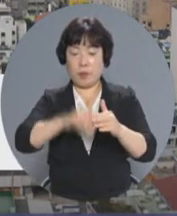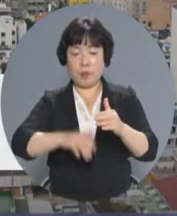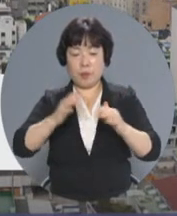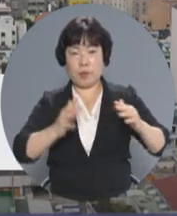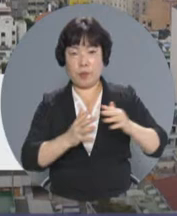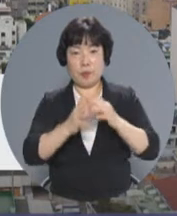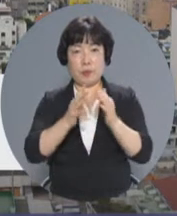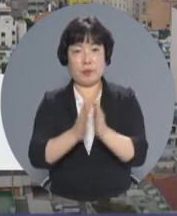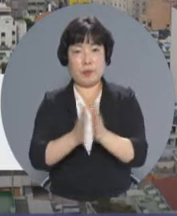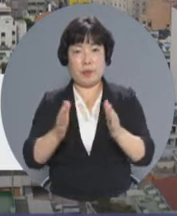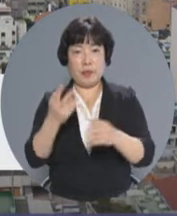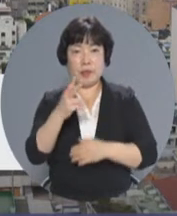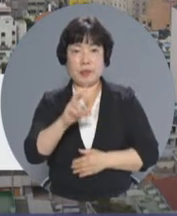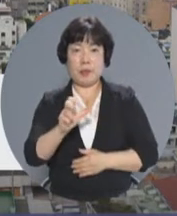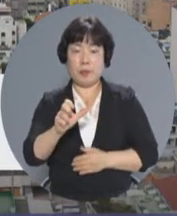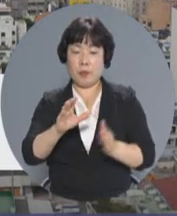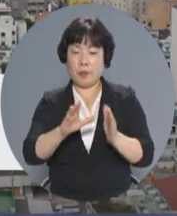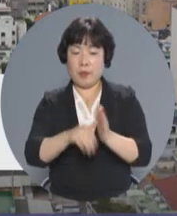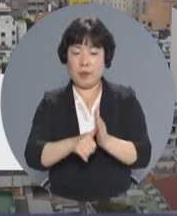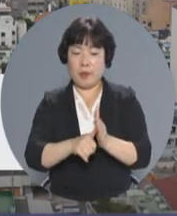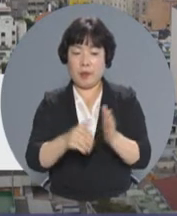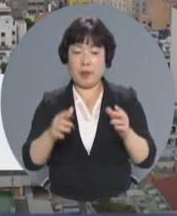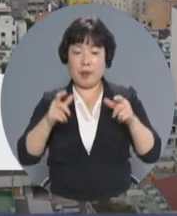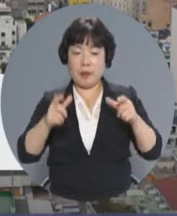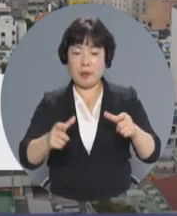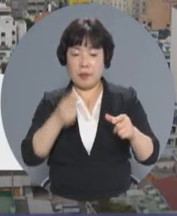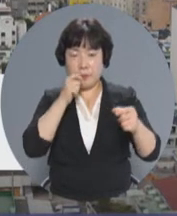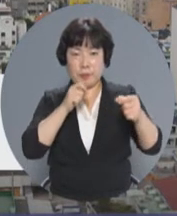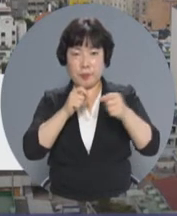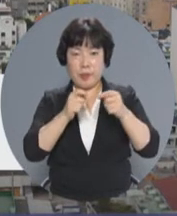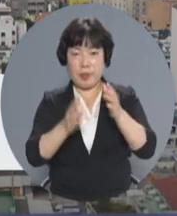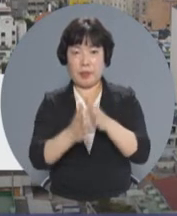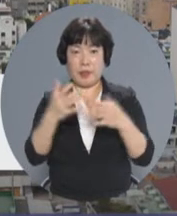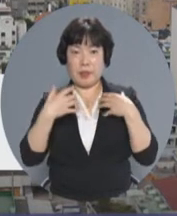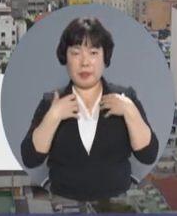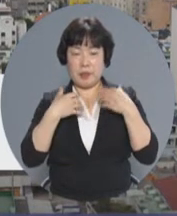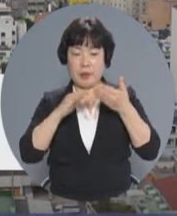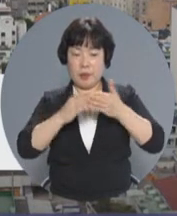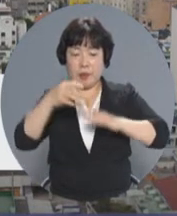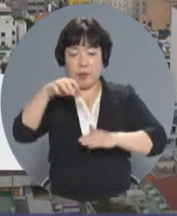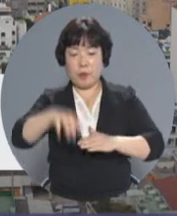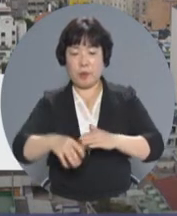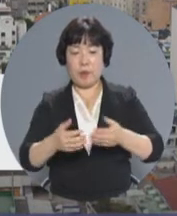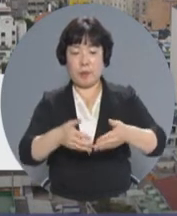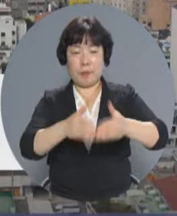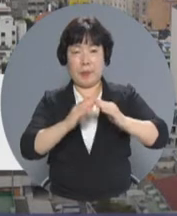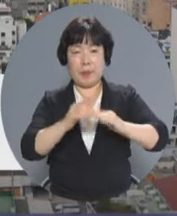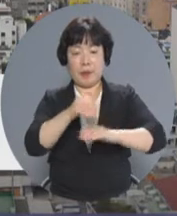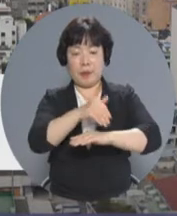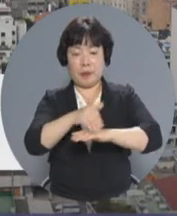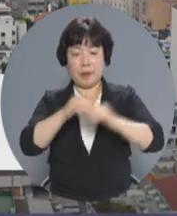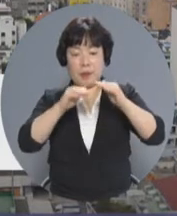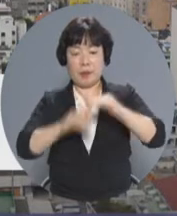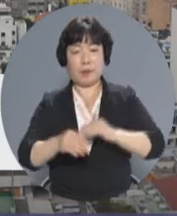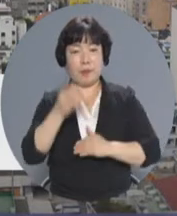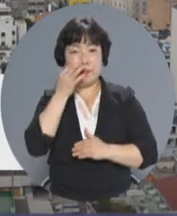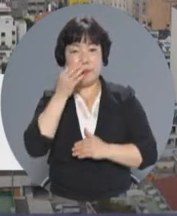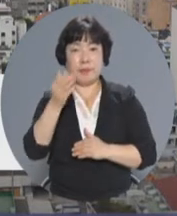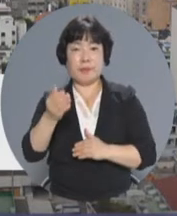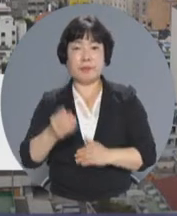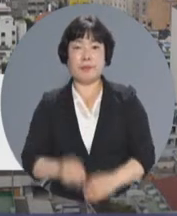공사가 시작돼 2025년도에는 주민 친화형 청사가 구도심에 새롭게 들어서게 됩니다. 문형철